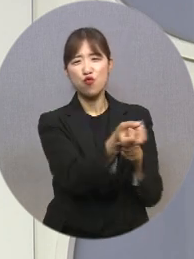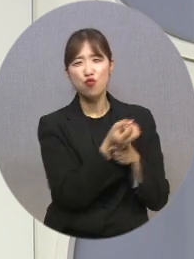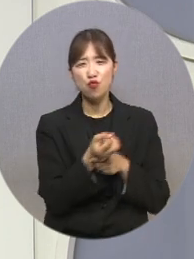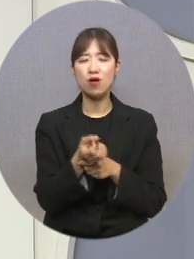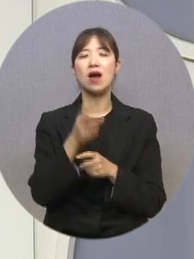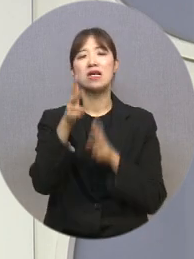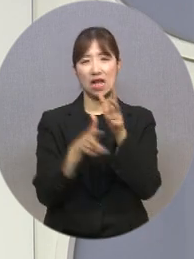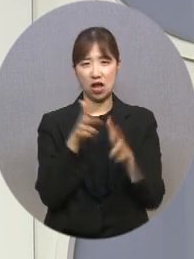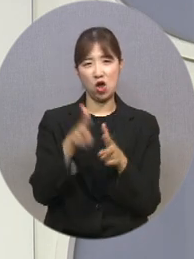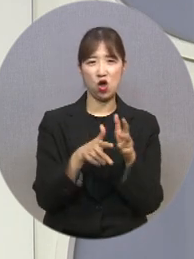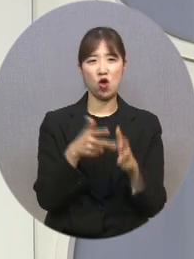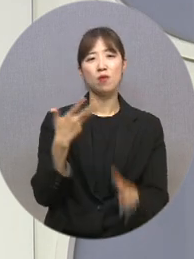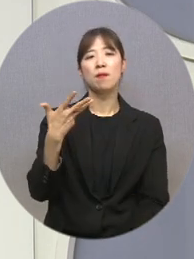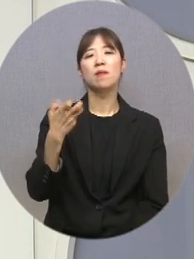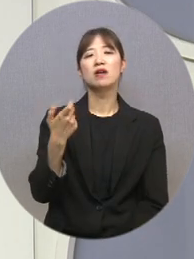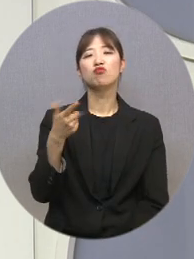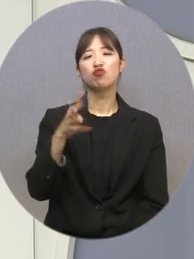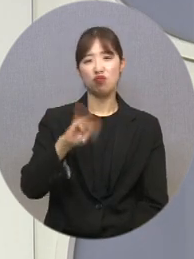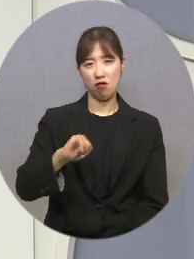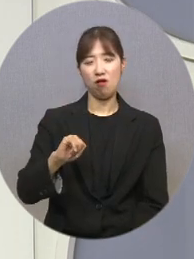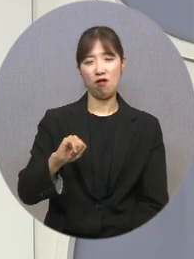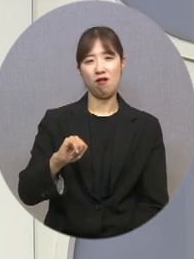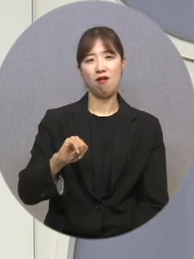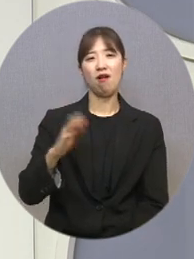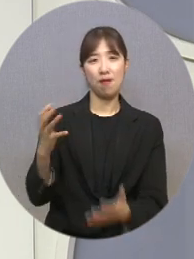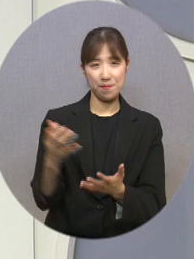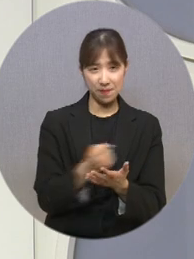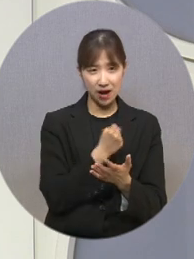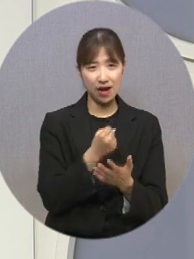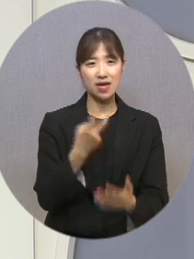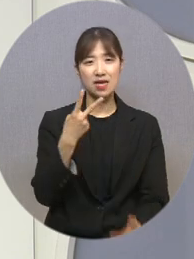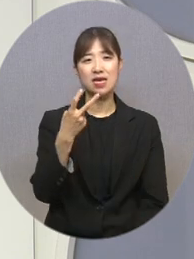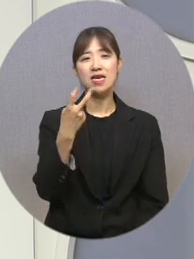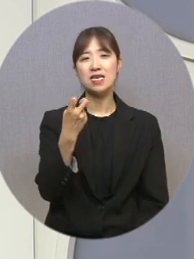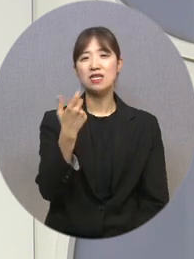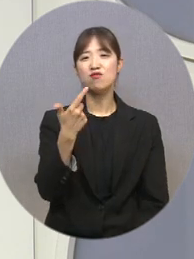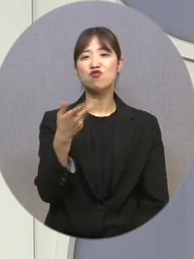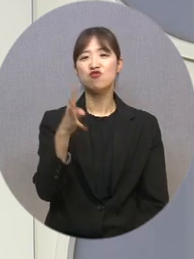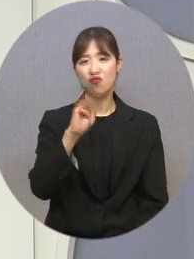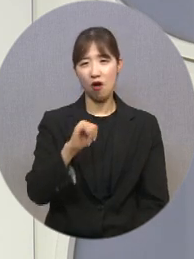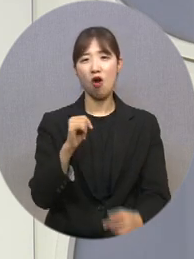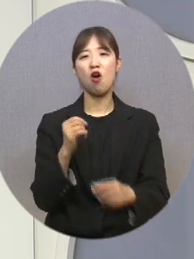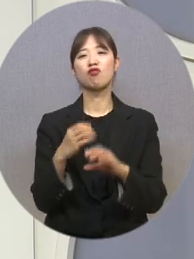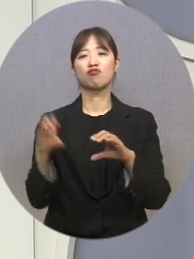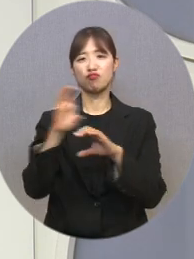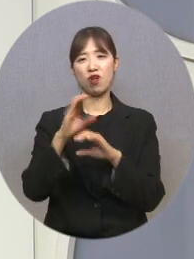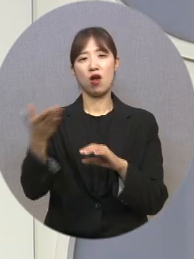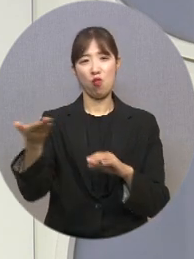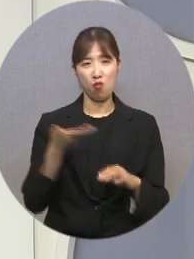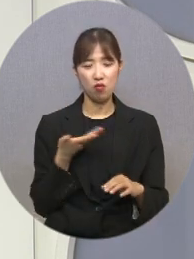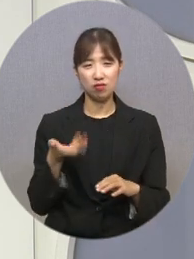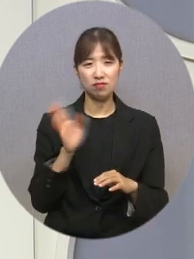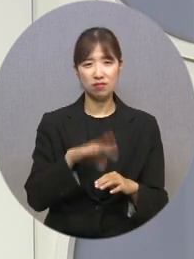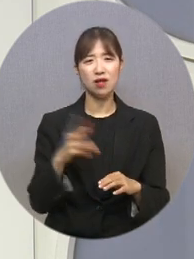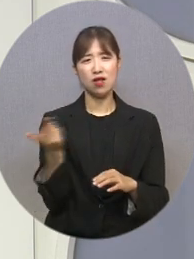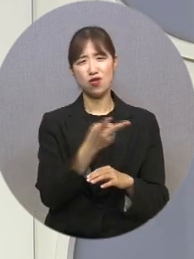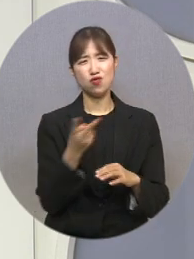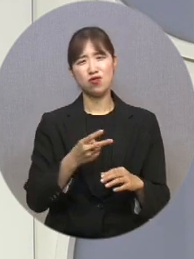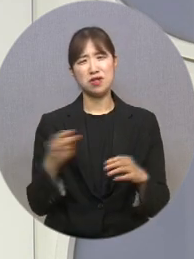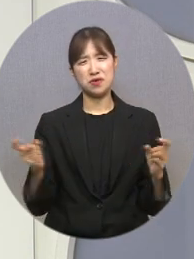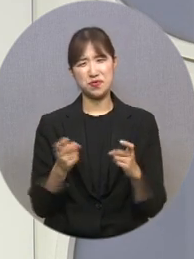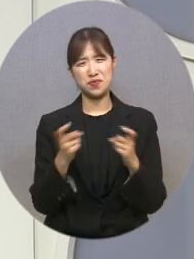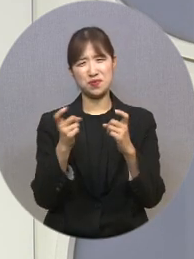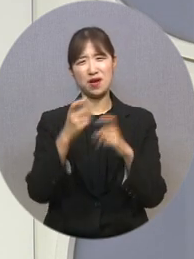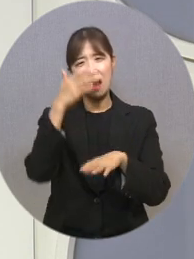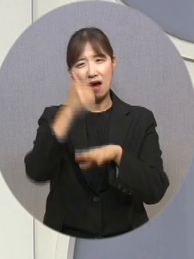나서 26억인가요? 그걸 플러스 그 이득금으로 해서 그 정도를 더 줬는데 나중에 둘이 분쟁이 생겨가지고 이제